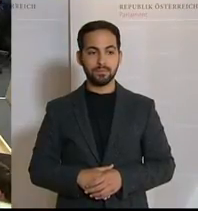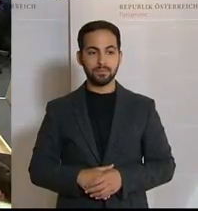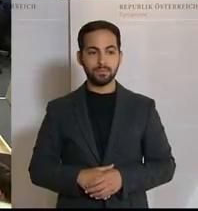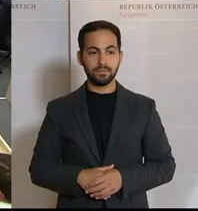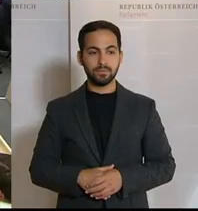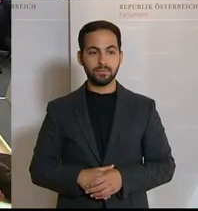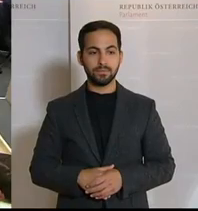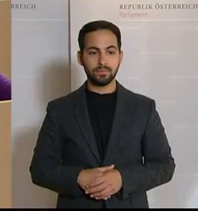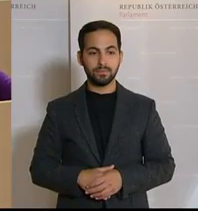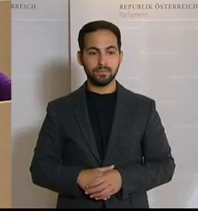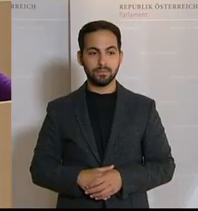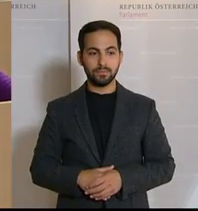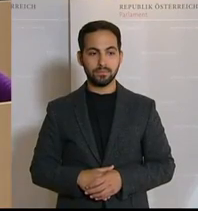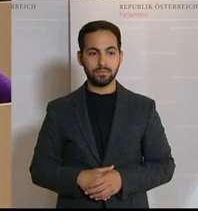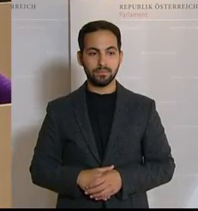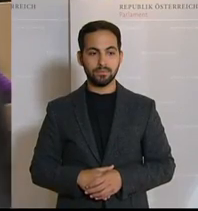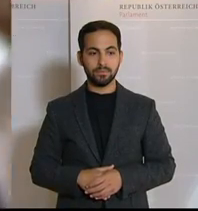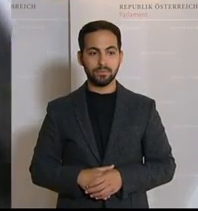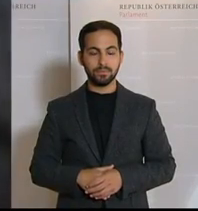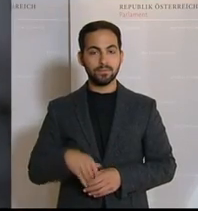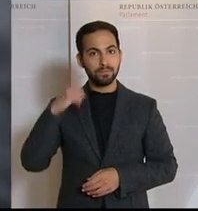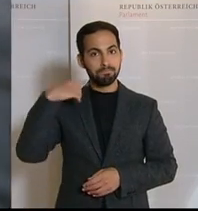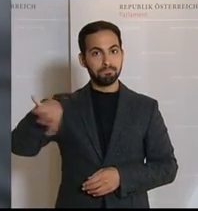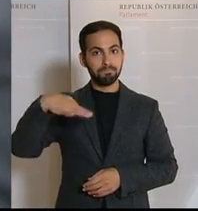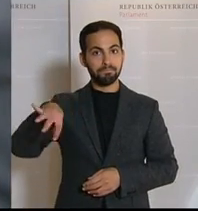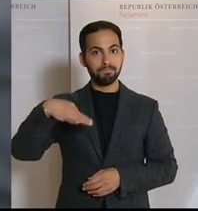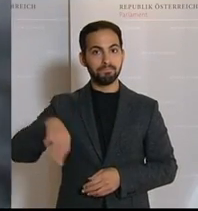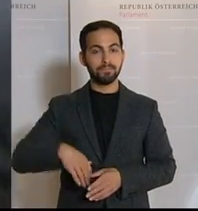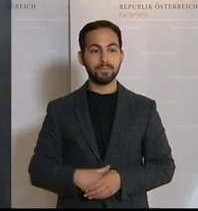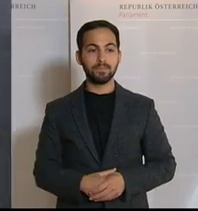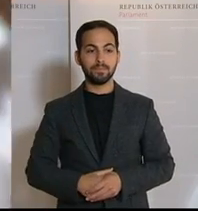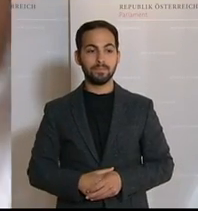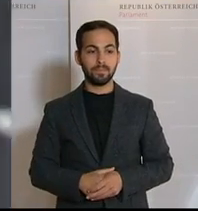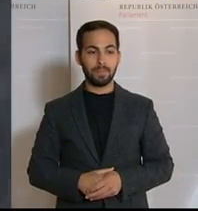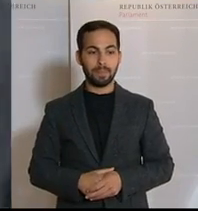Covid-19-Datenverarbeitung. Und zwei Redner stehen zu diesem Tagesordnungspunkt noch auf der Liste.